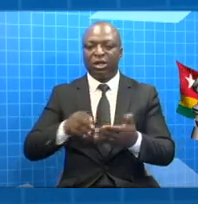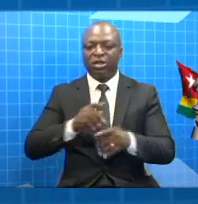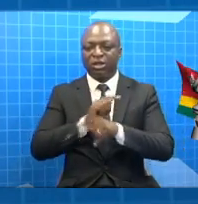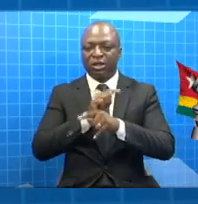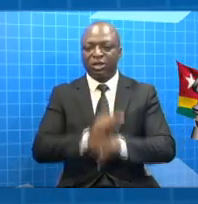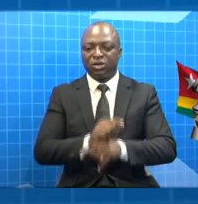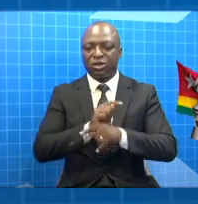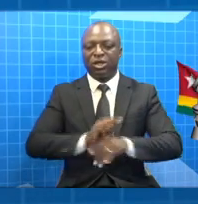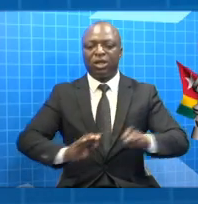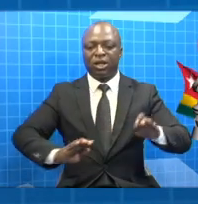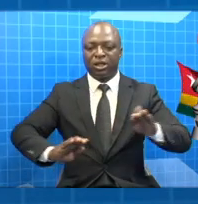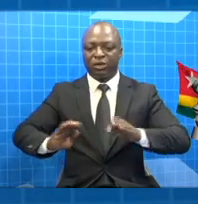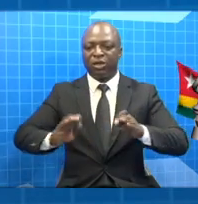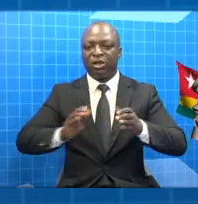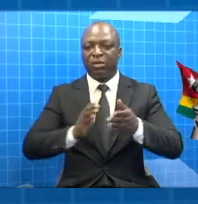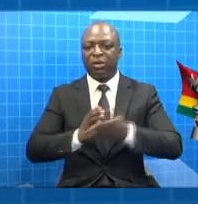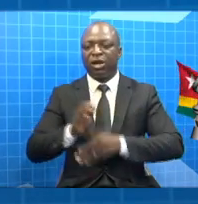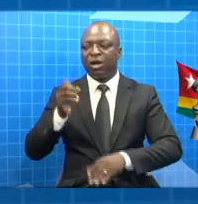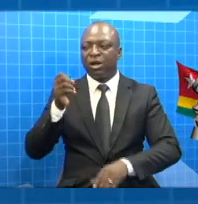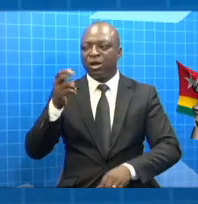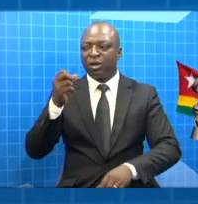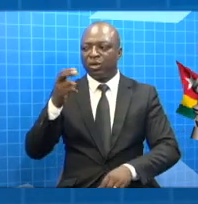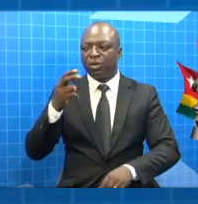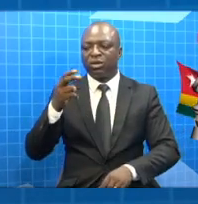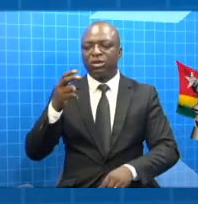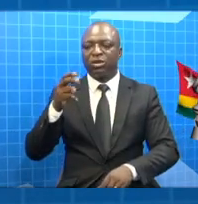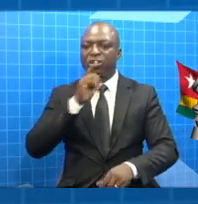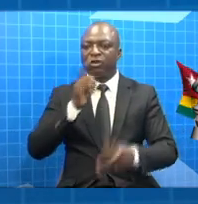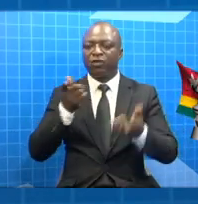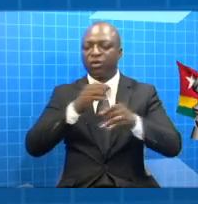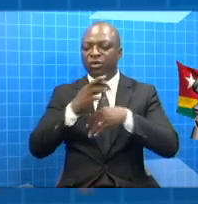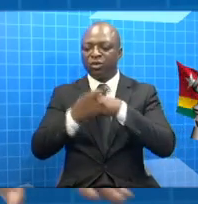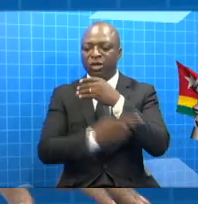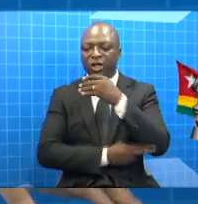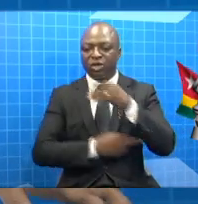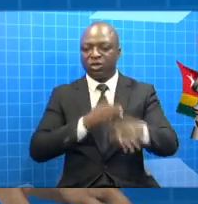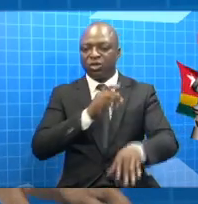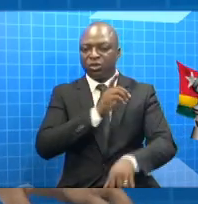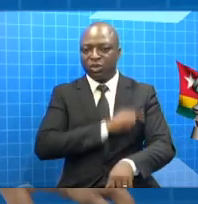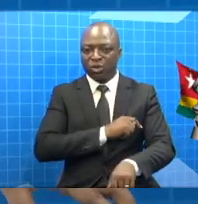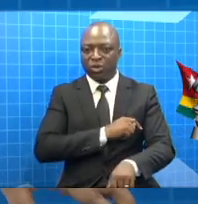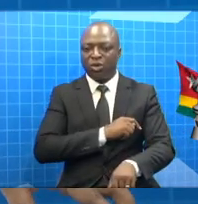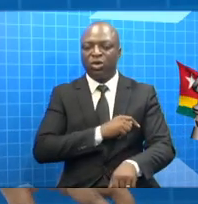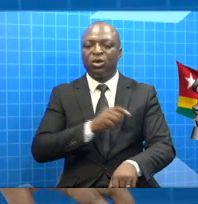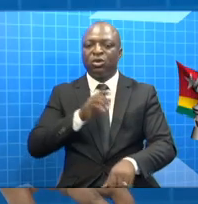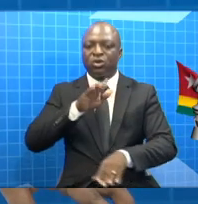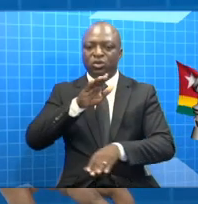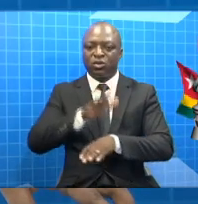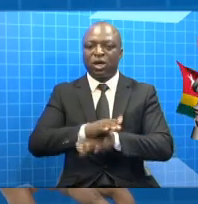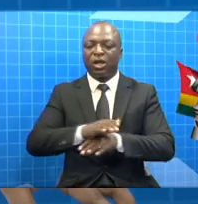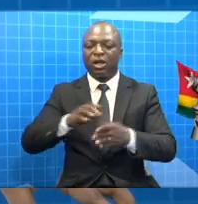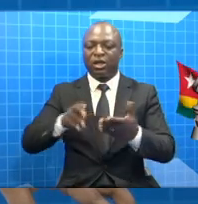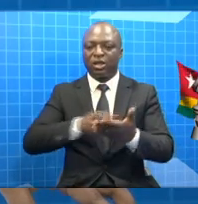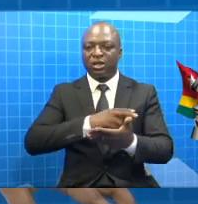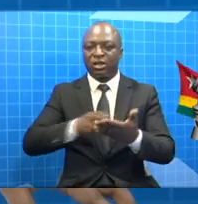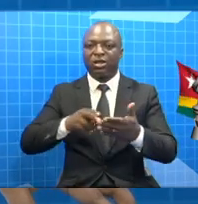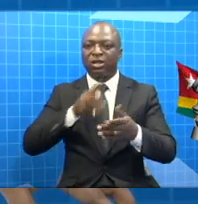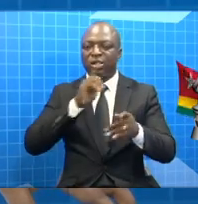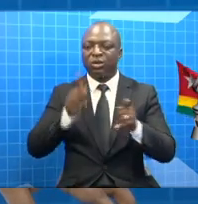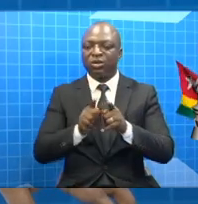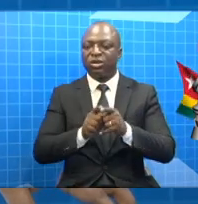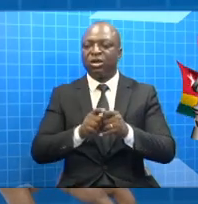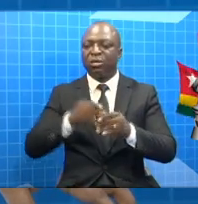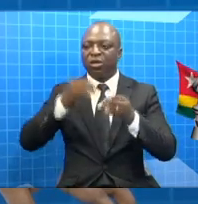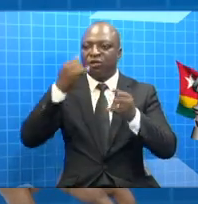traditionnelles exécutées par 12 troupes venues de toutes les régions du Togo. Soirée dansante qui met ainsi